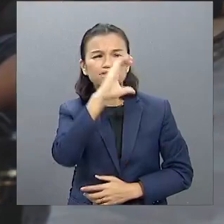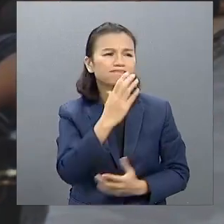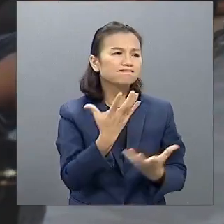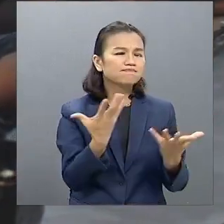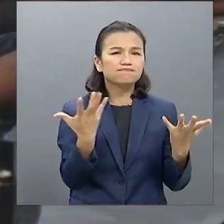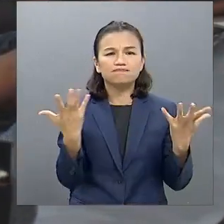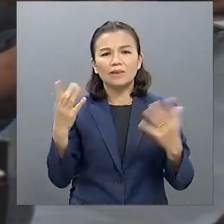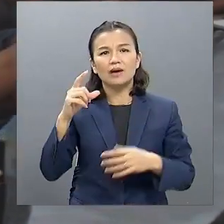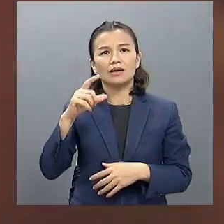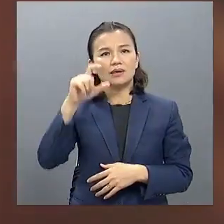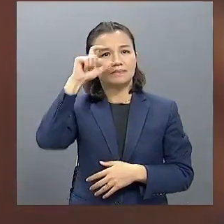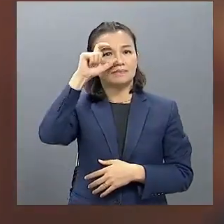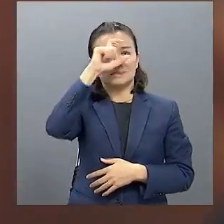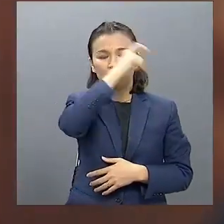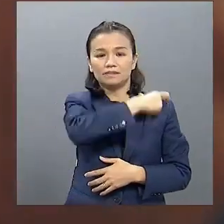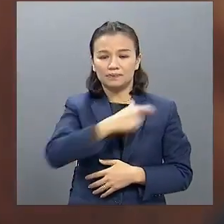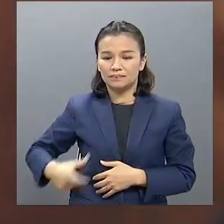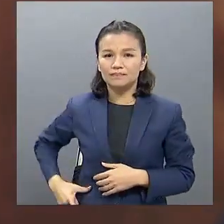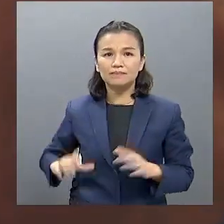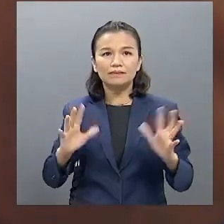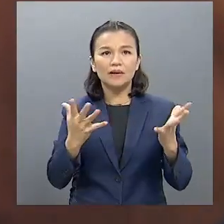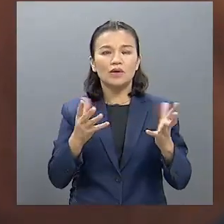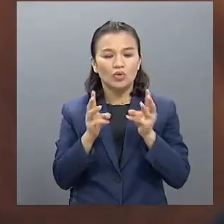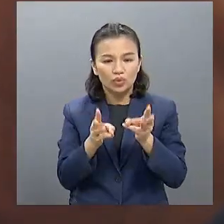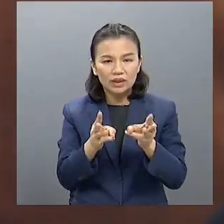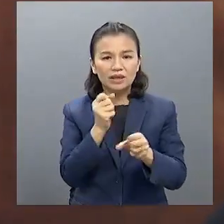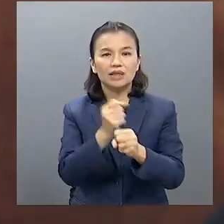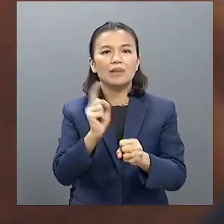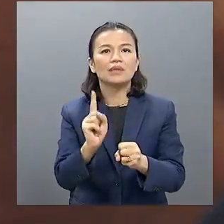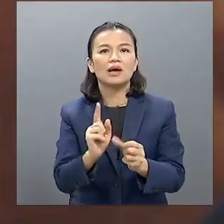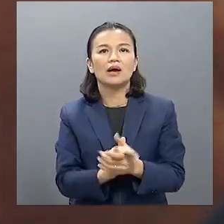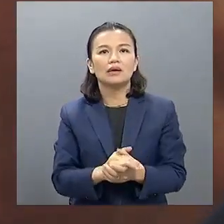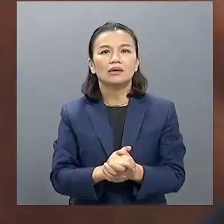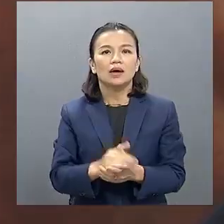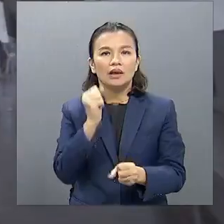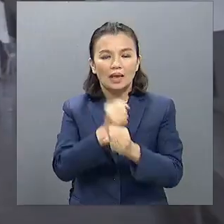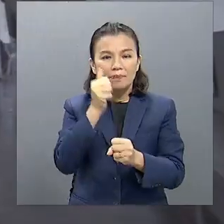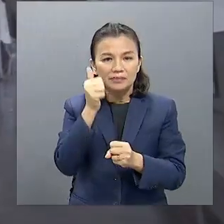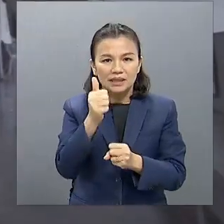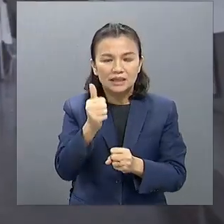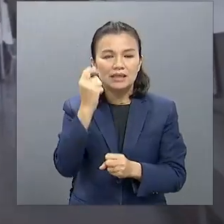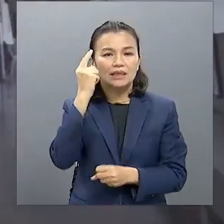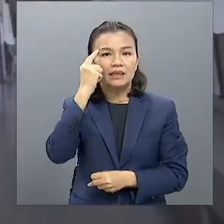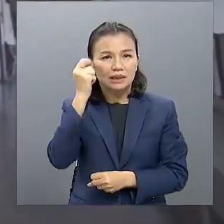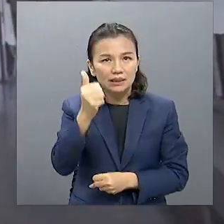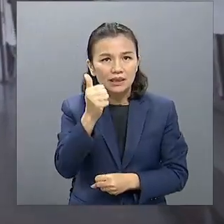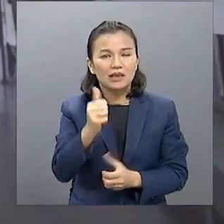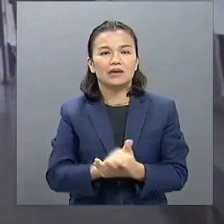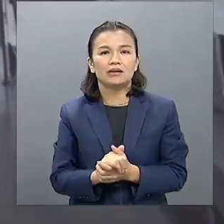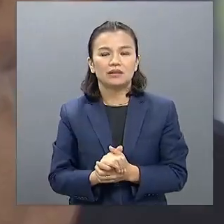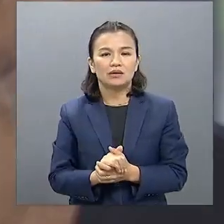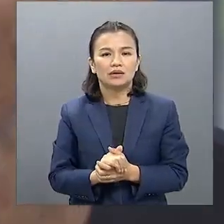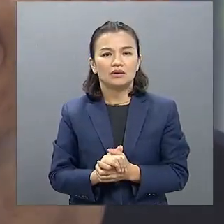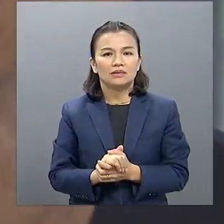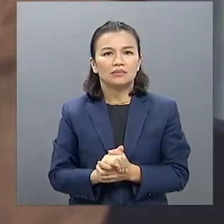ไม่อยู่แล้วแล้วเราจะทำยังไงทำอะไรก็ได้ที่เป็นสิ่งดีงามและขอให้มั่นใจว่าเรากำลัง